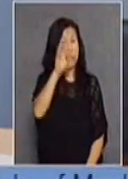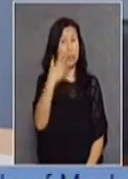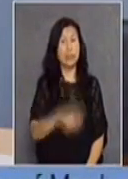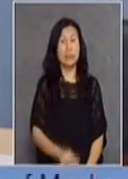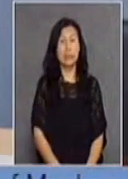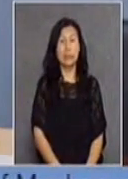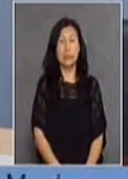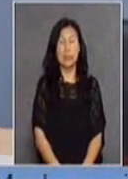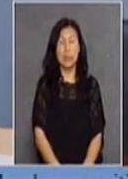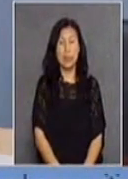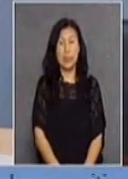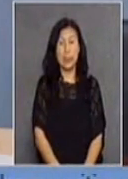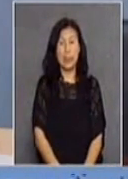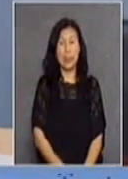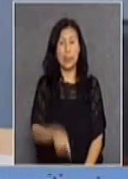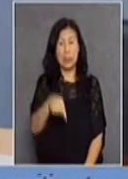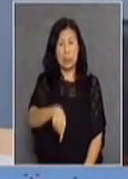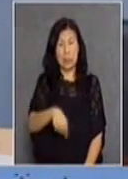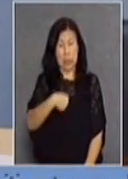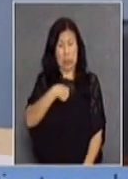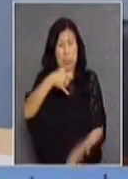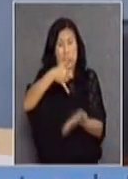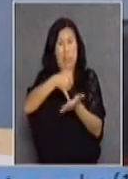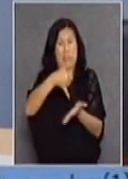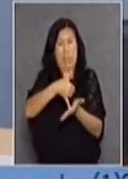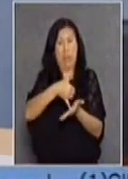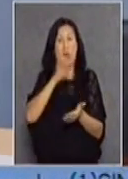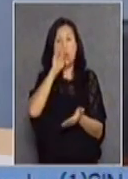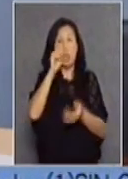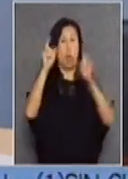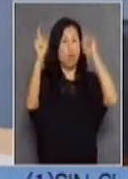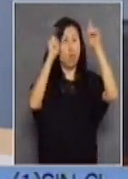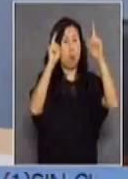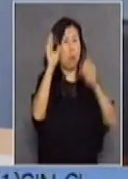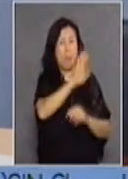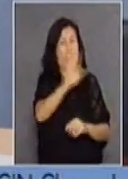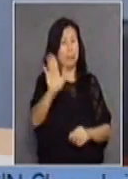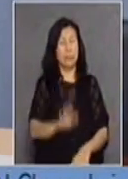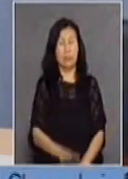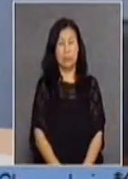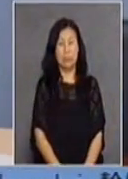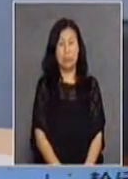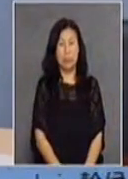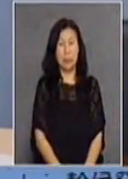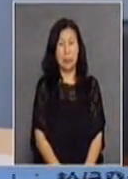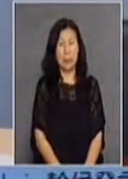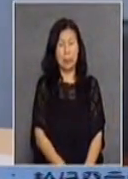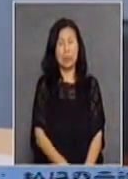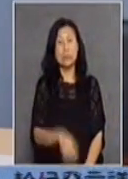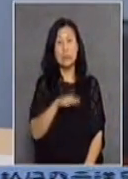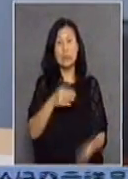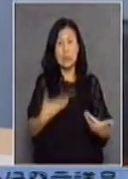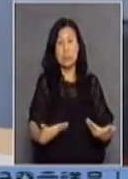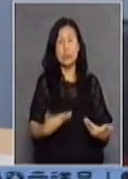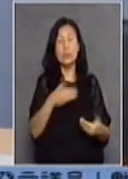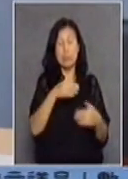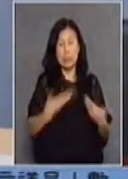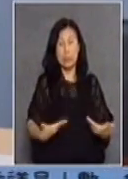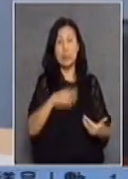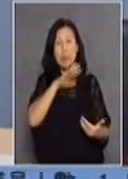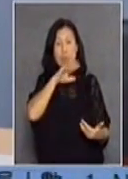話本席喺呢度講嘅嘢胡言亂語啊？係嘛？即係其實如果今日